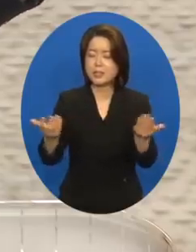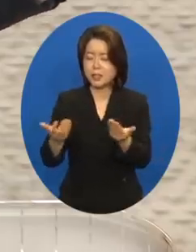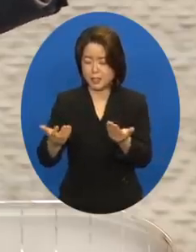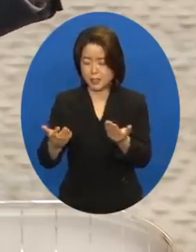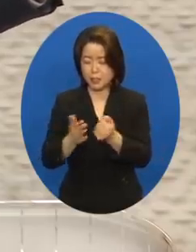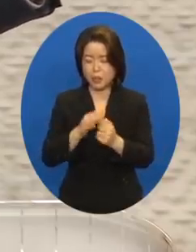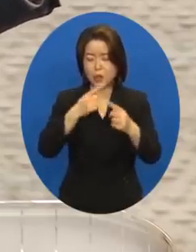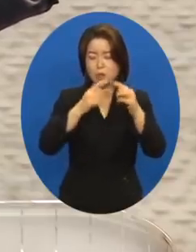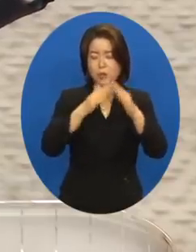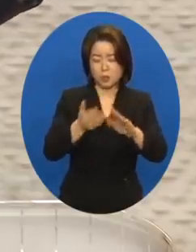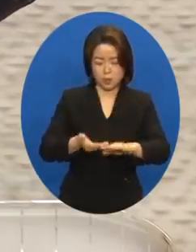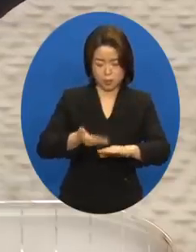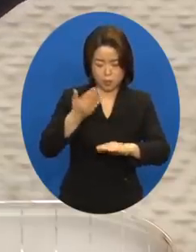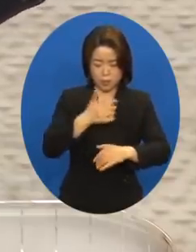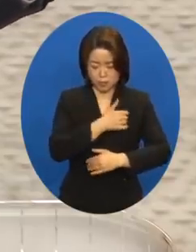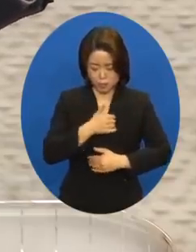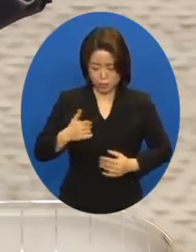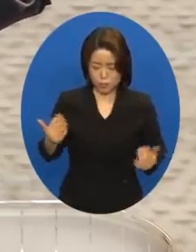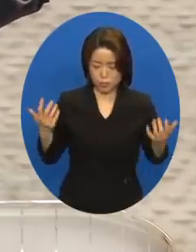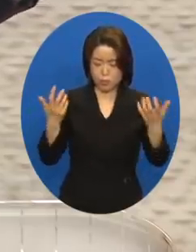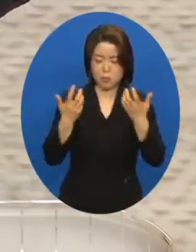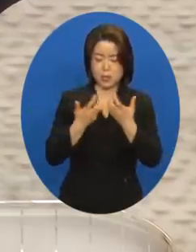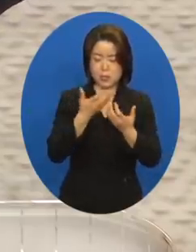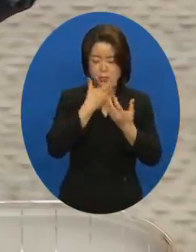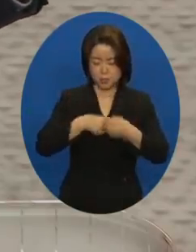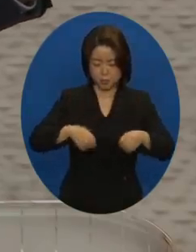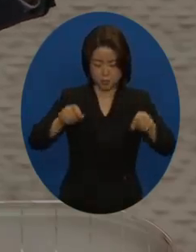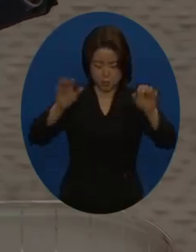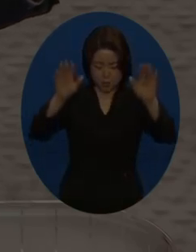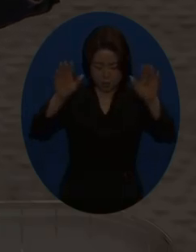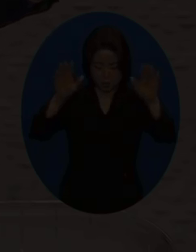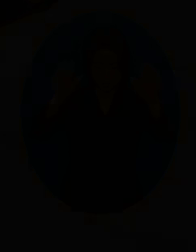위에 충만하시기를 축원합니다 이다 아 아마 멘